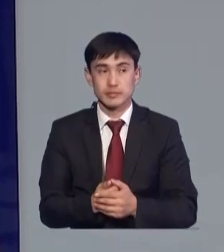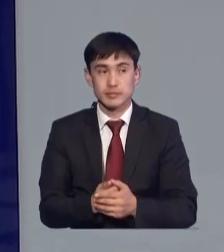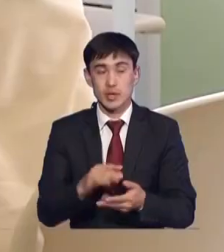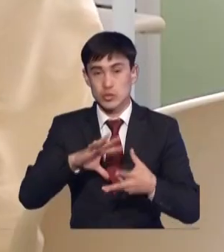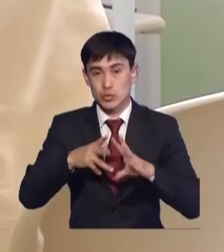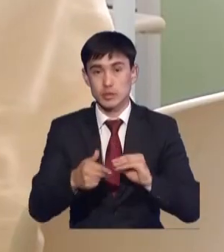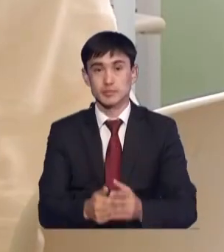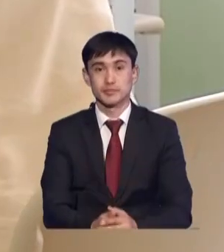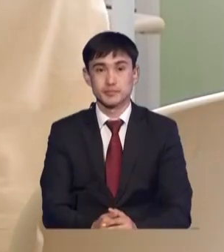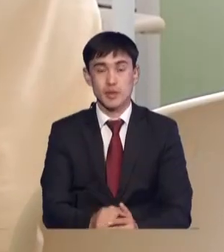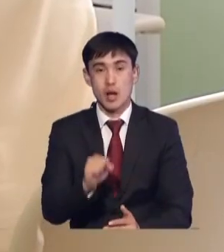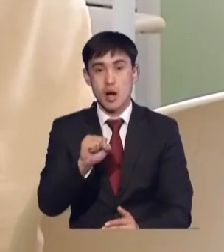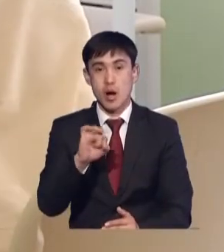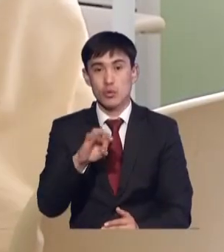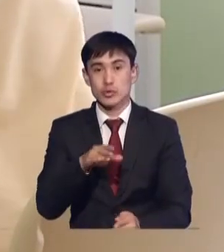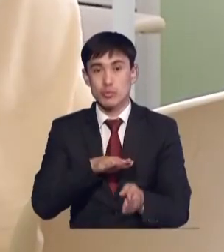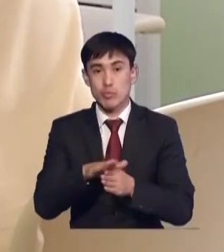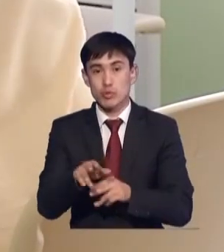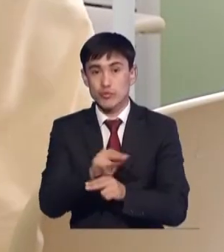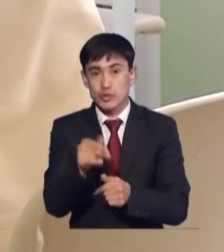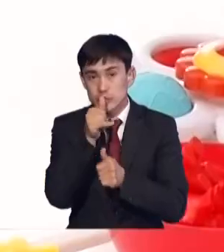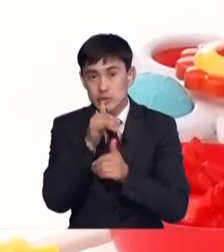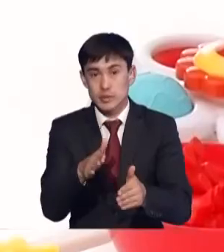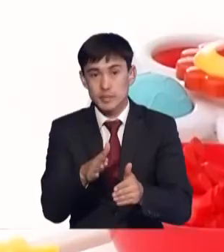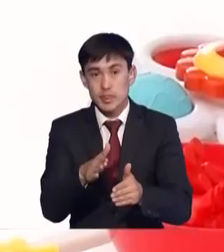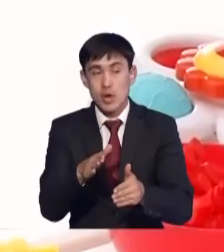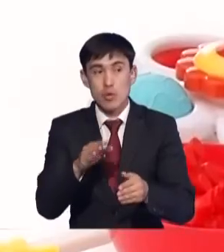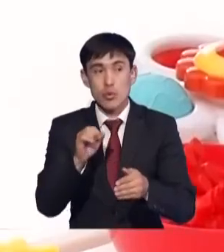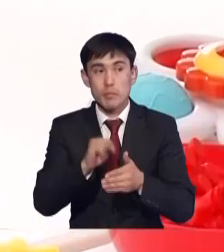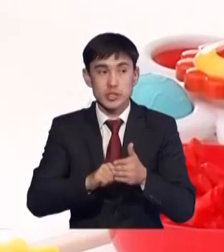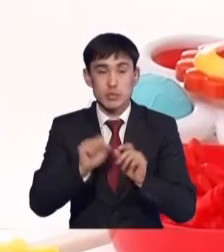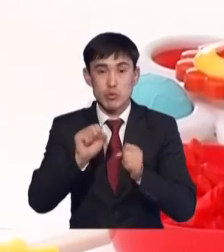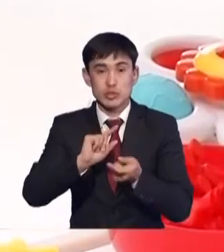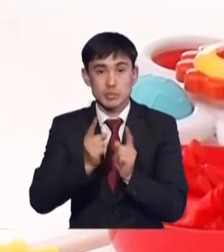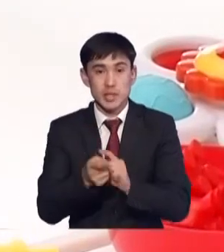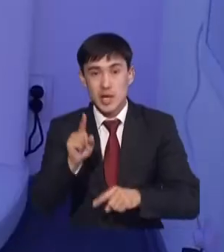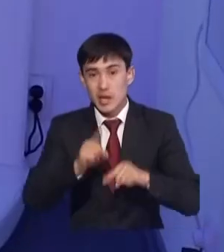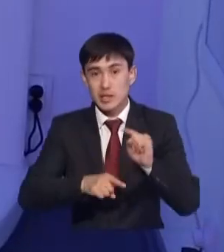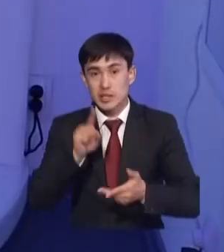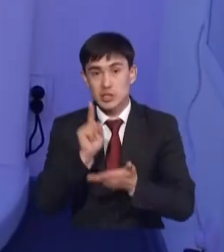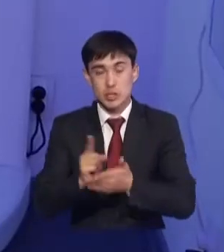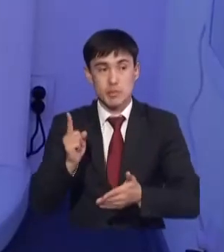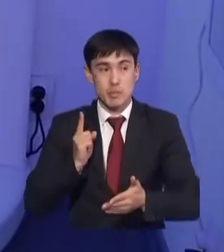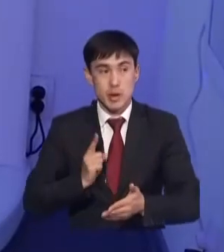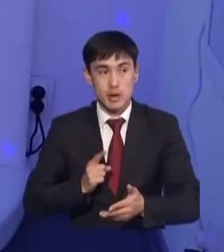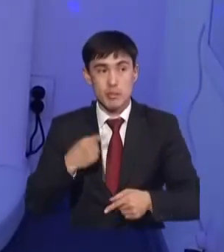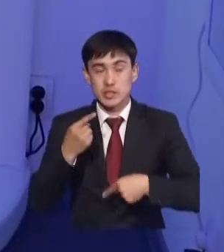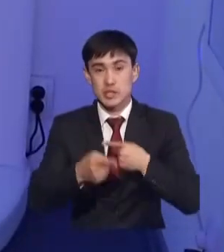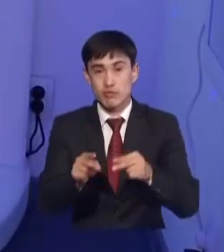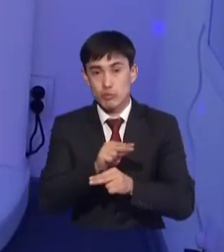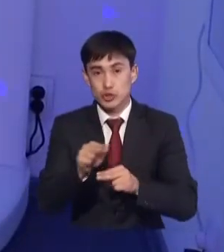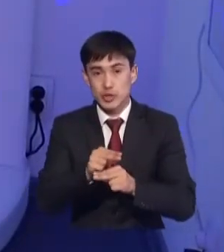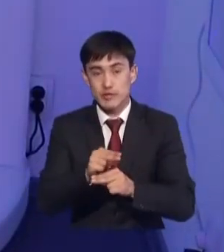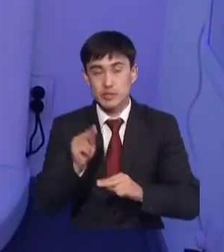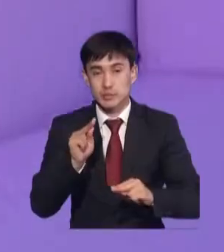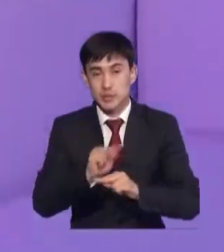результат аутизм нельзя полностью вылечить но симптомы можно исправить родители должны проявлять терпение и последовательность в обучении